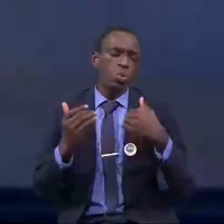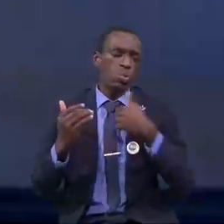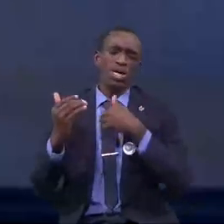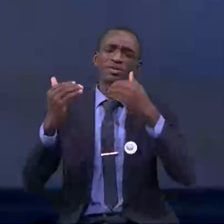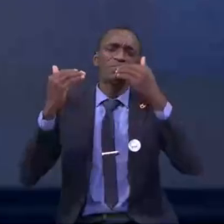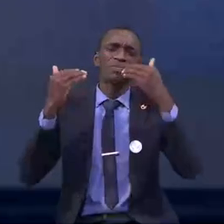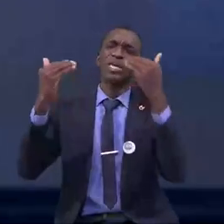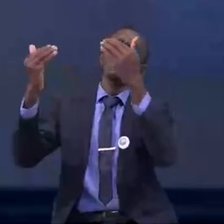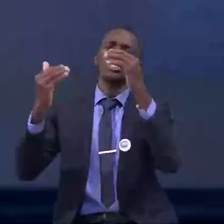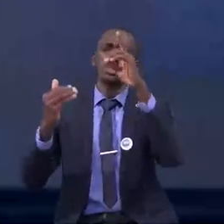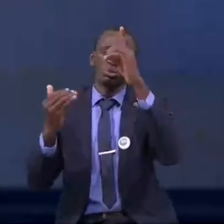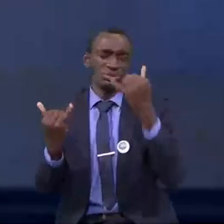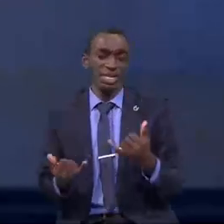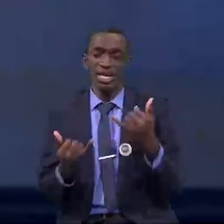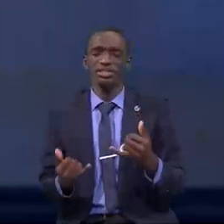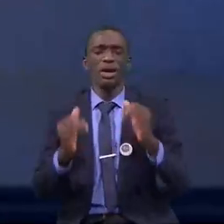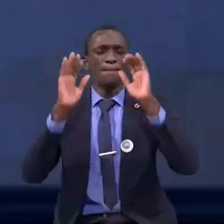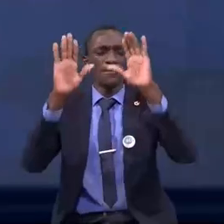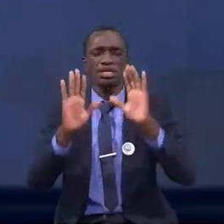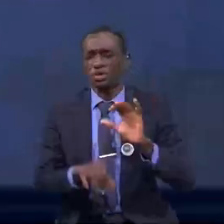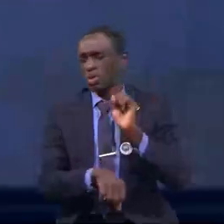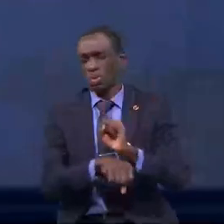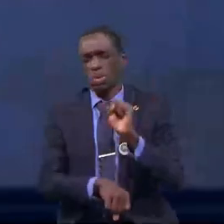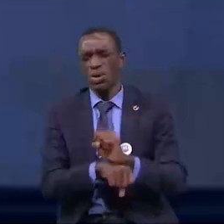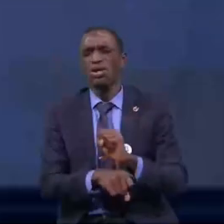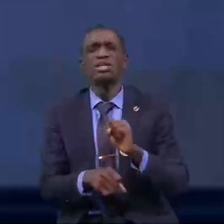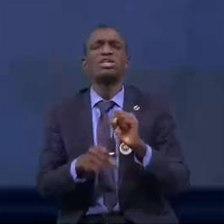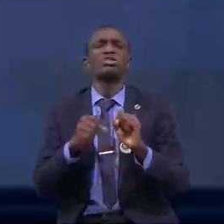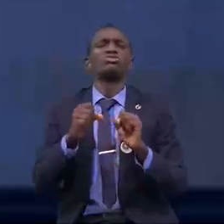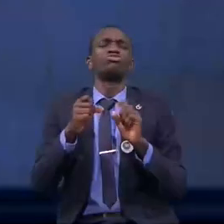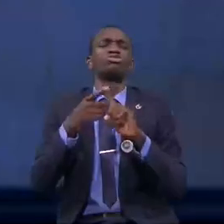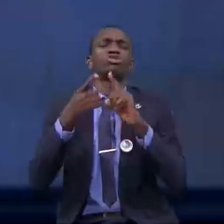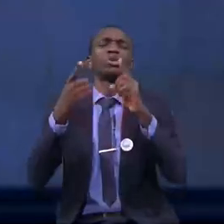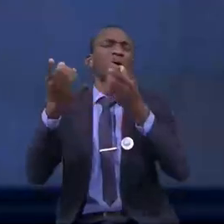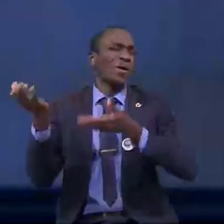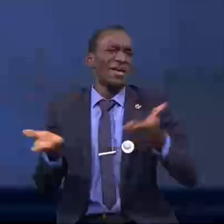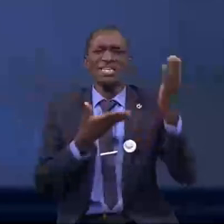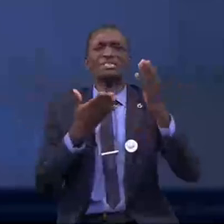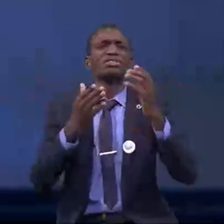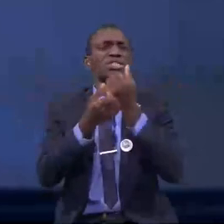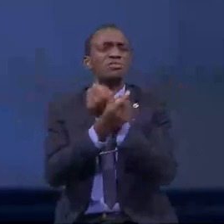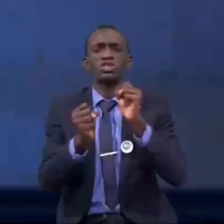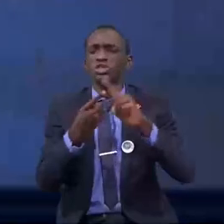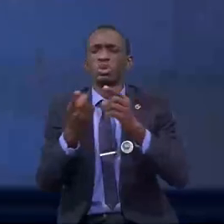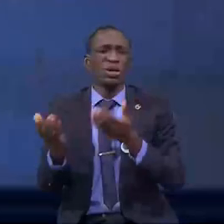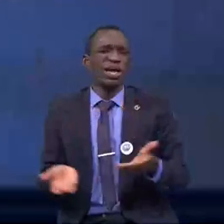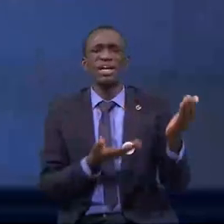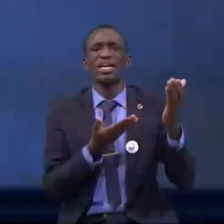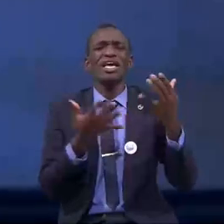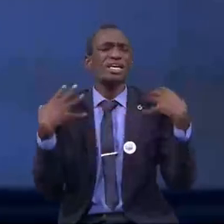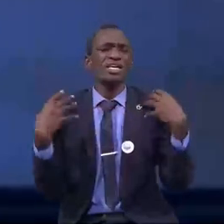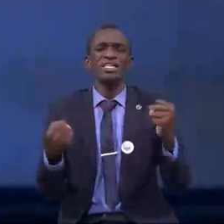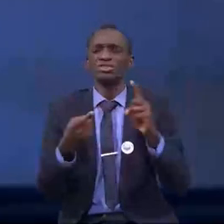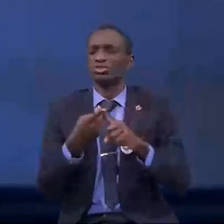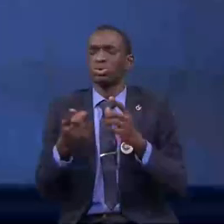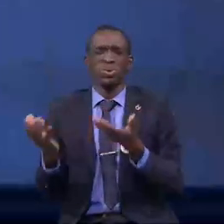nous te remercions ce soir. Miracle à portée, salut à portée, guérison à